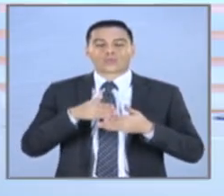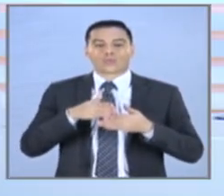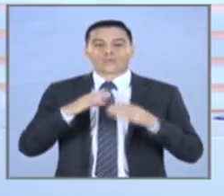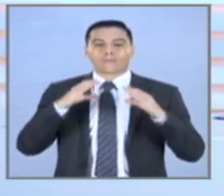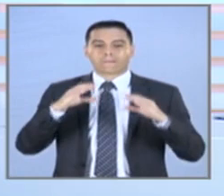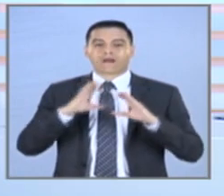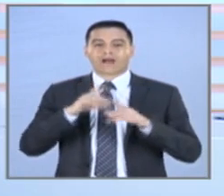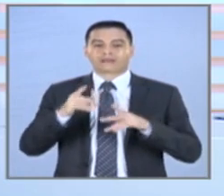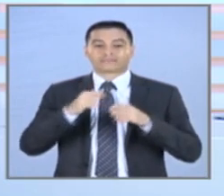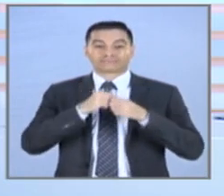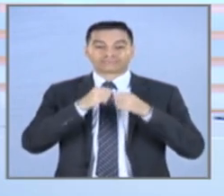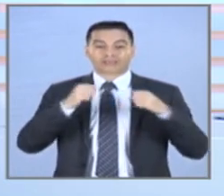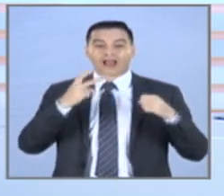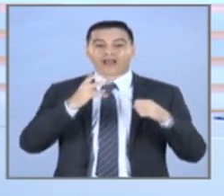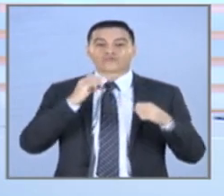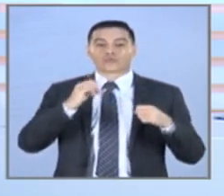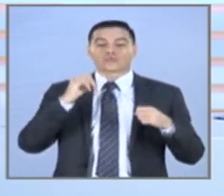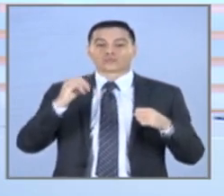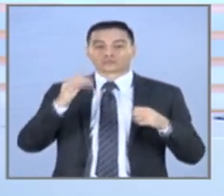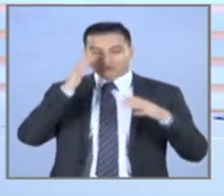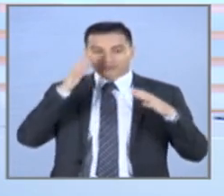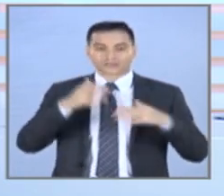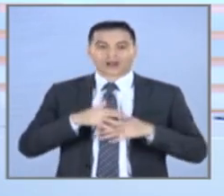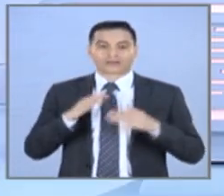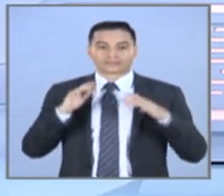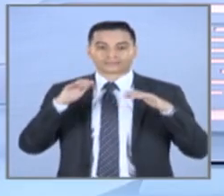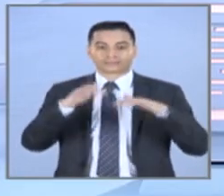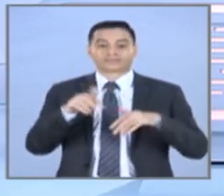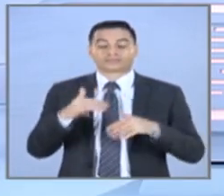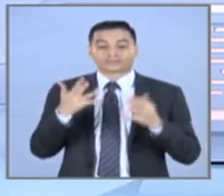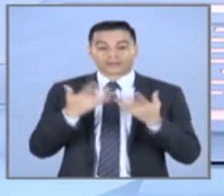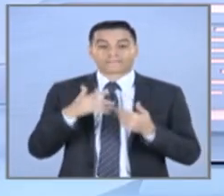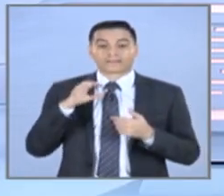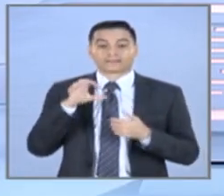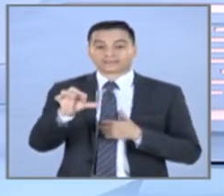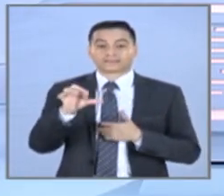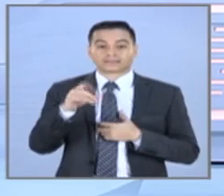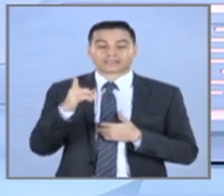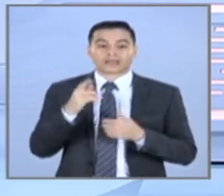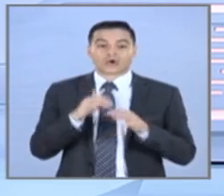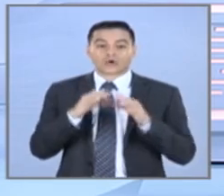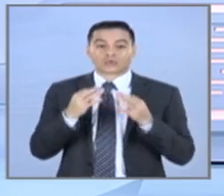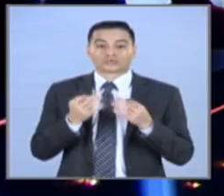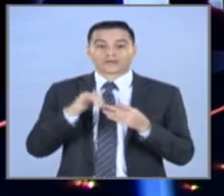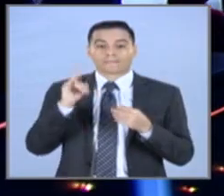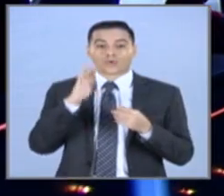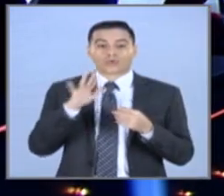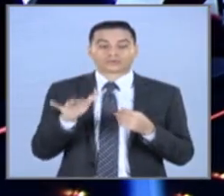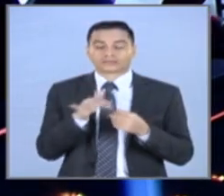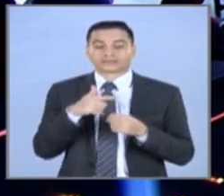بتصل لحوالي 2500 مصلي. النتيجة اتغيرت: 90 عيلة